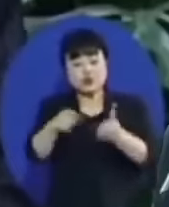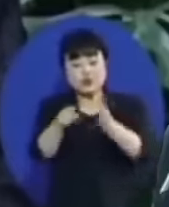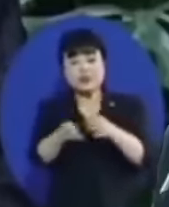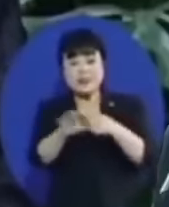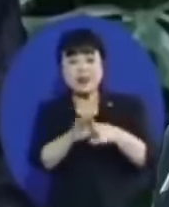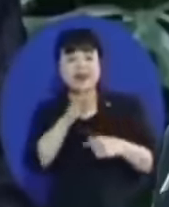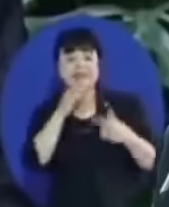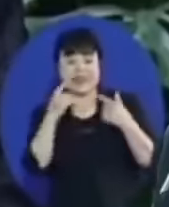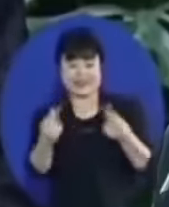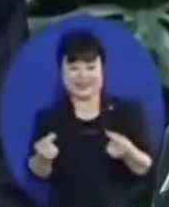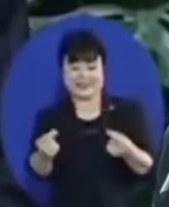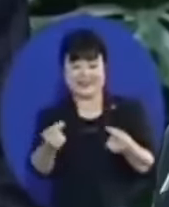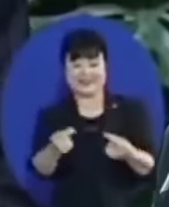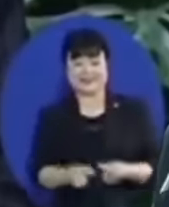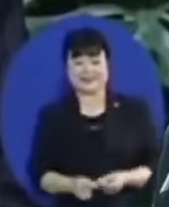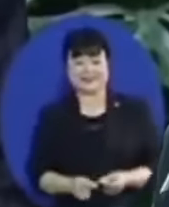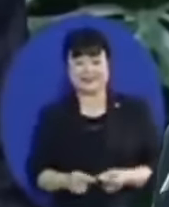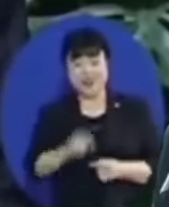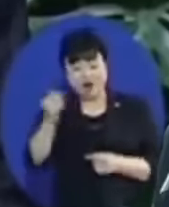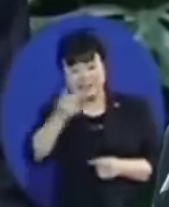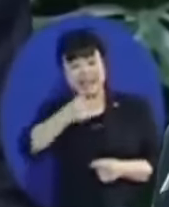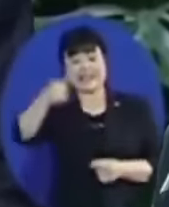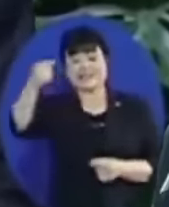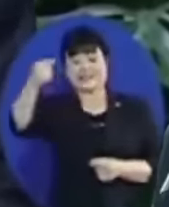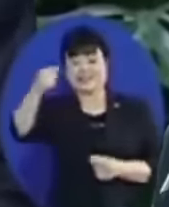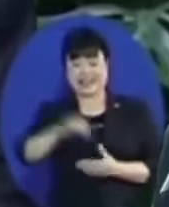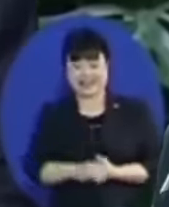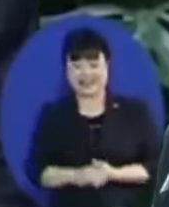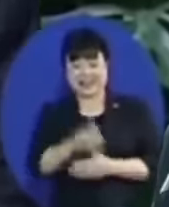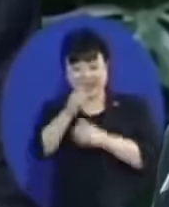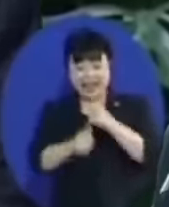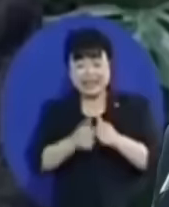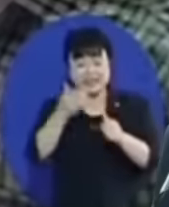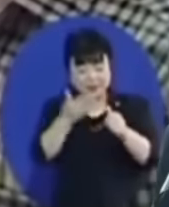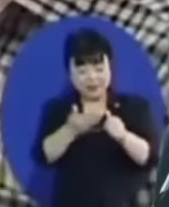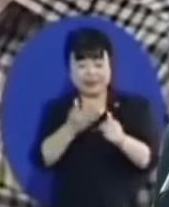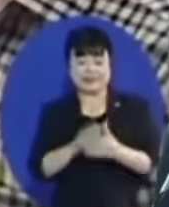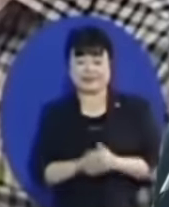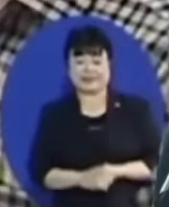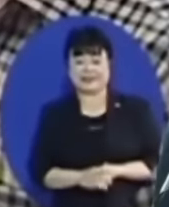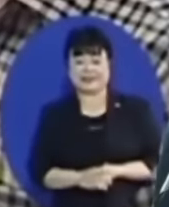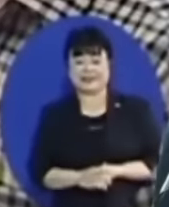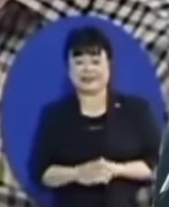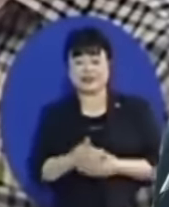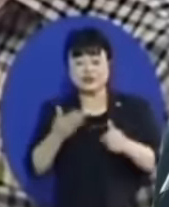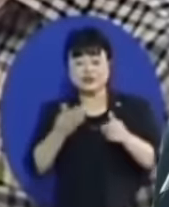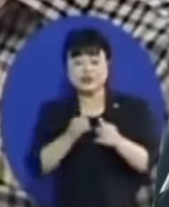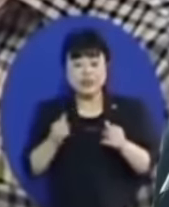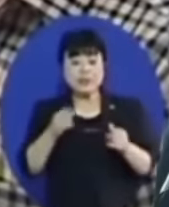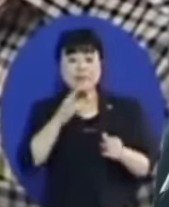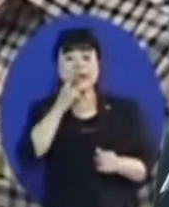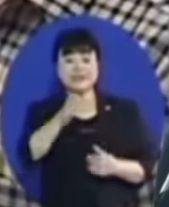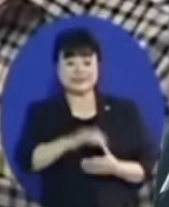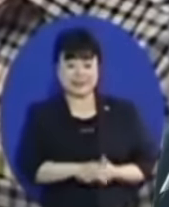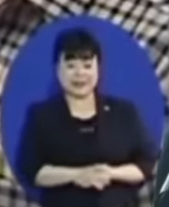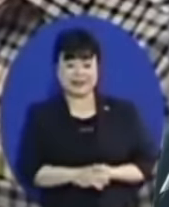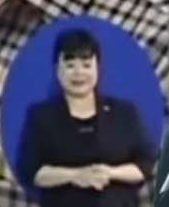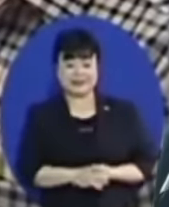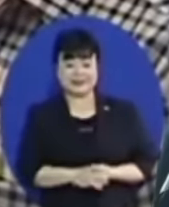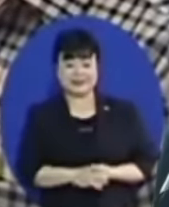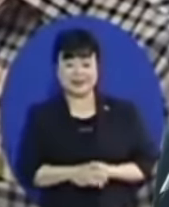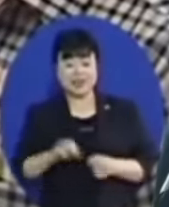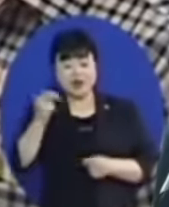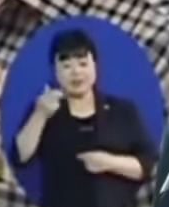아멘 하십시다. 그러면 영생을 가졌습니다. 하나님이 그렇게 말씀하는데요. 주는 자가 그렇게 말씀하는데요.